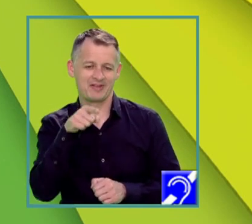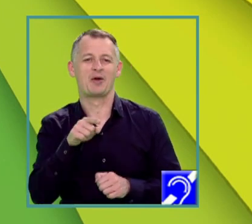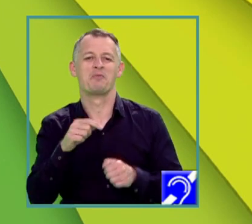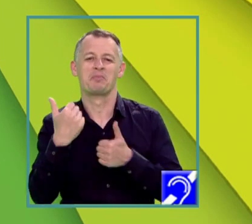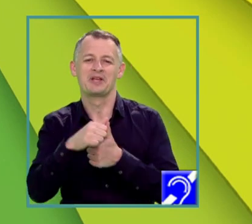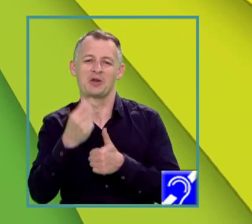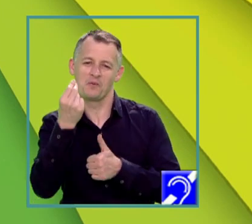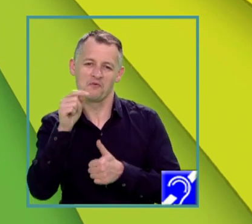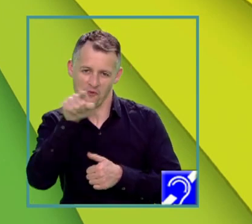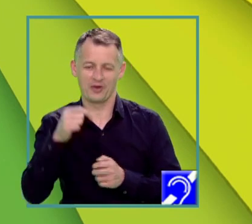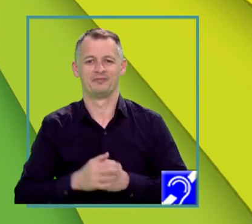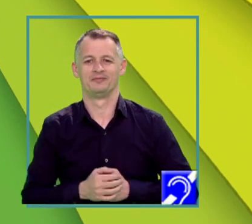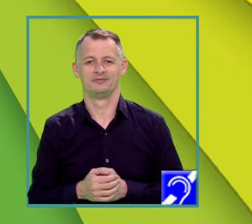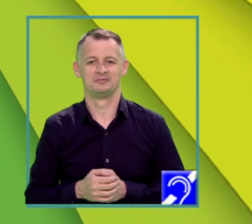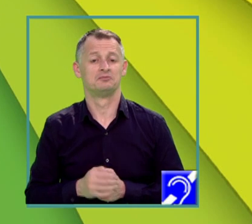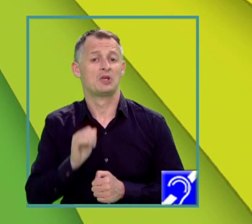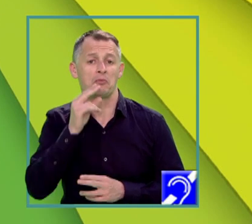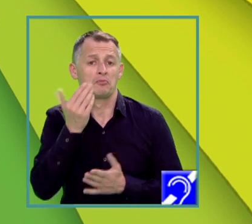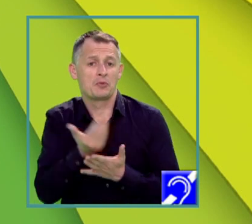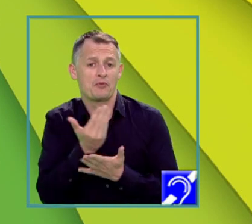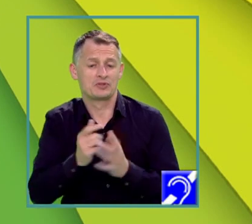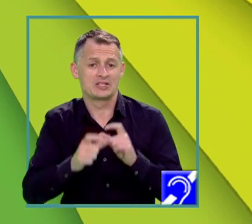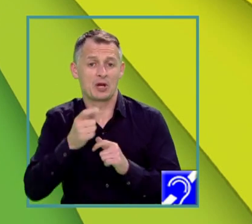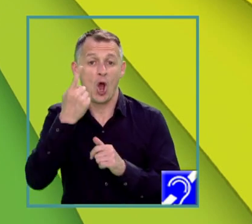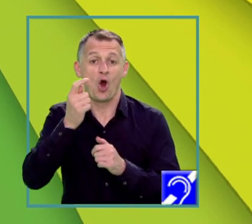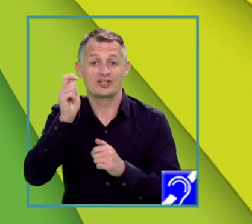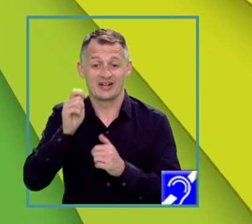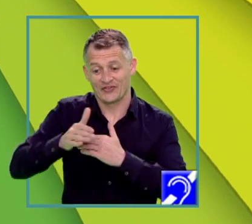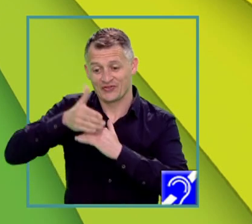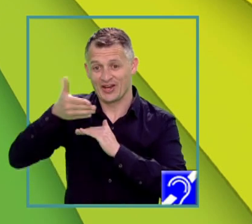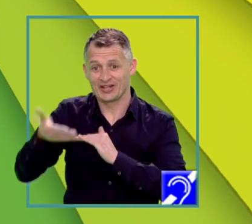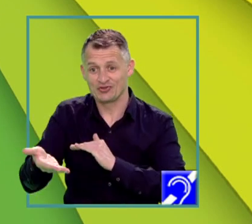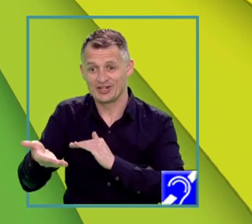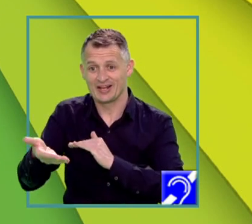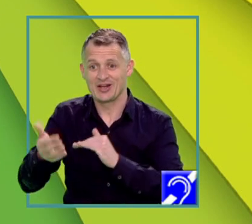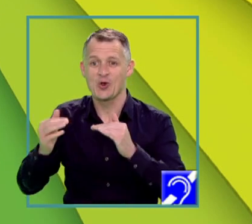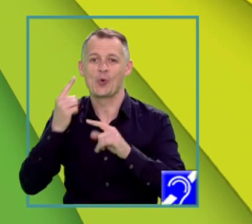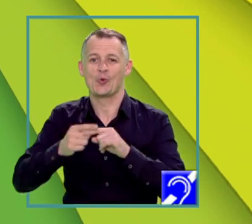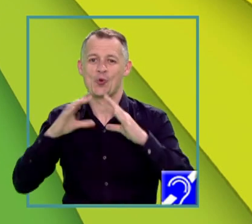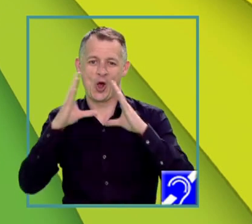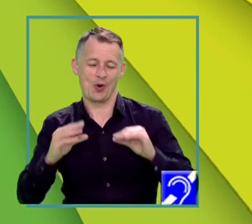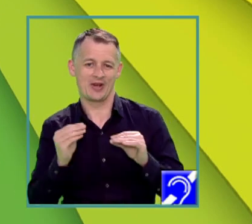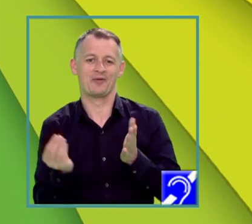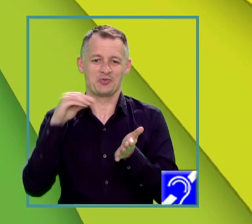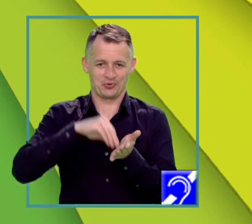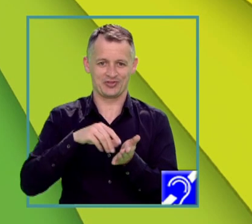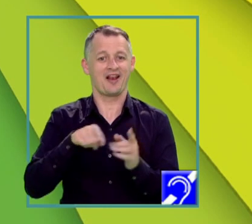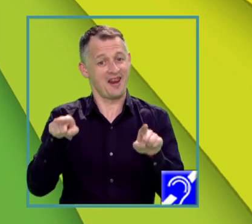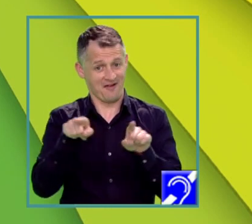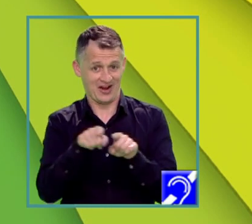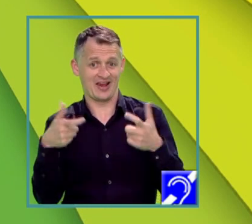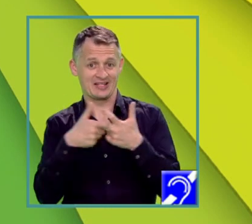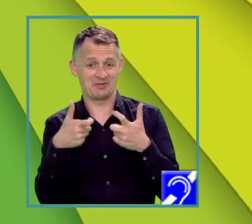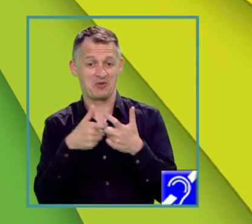ultima vreme și anume să caracterizăm pe scurt una dintre țările vecine României va mut așezat și vă sfătuiesc aș la examen să